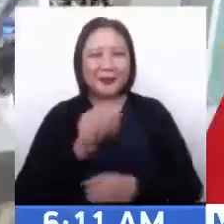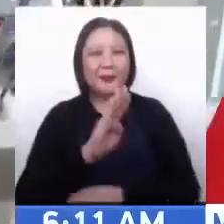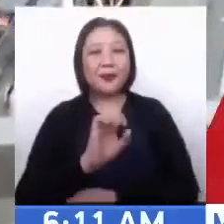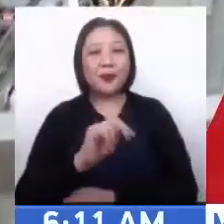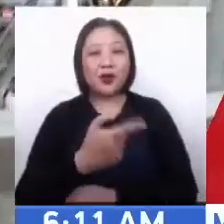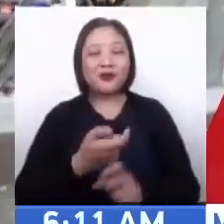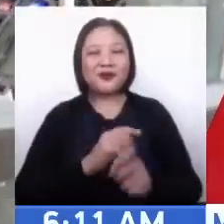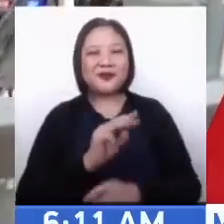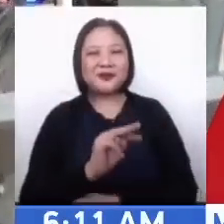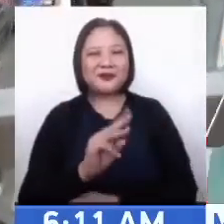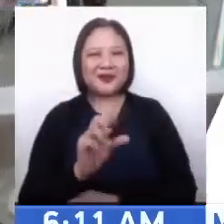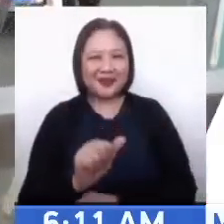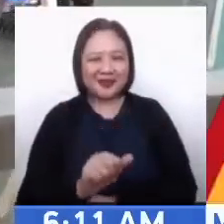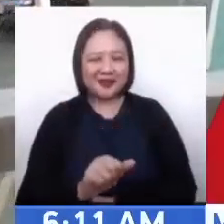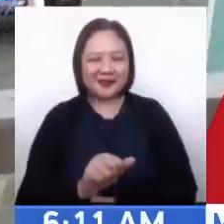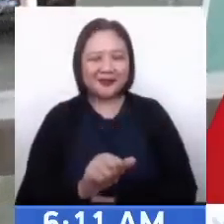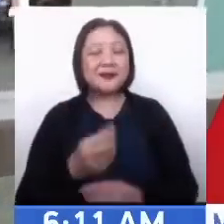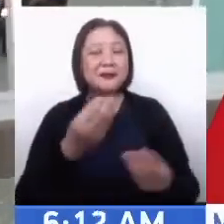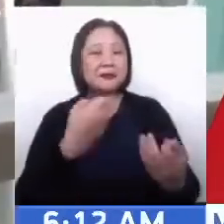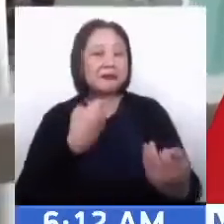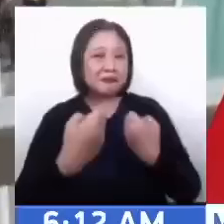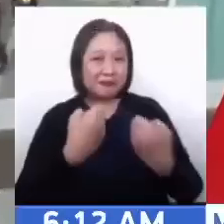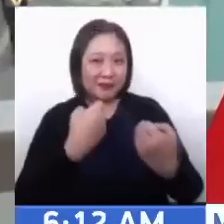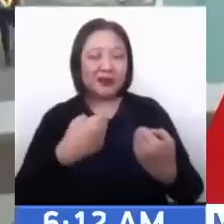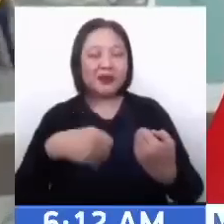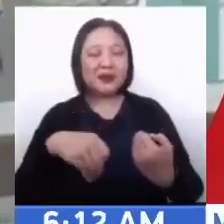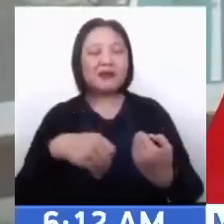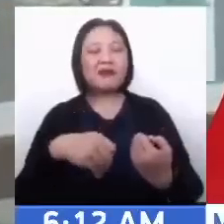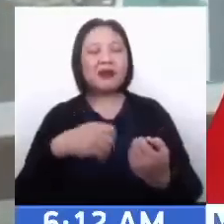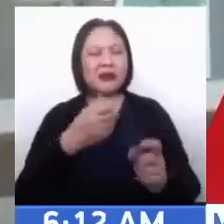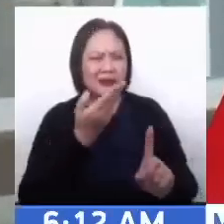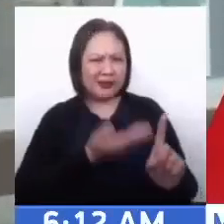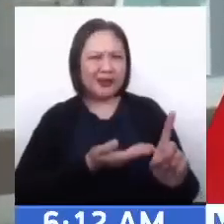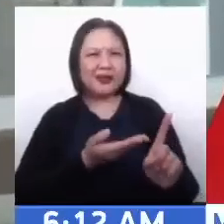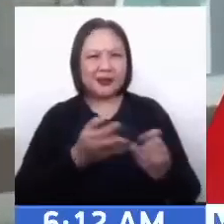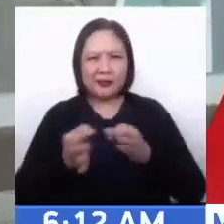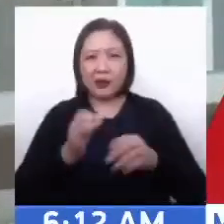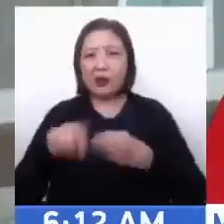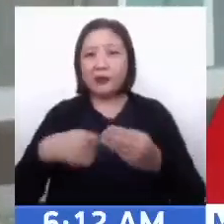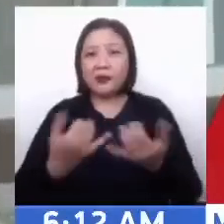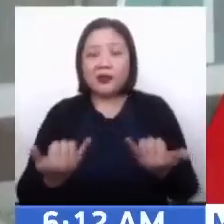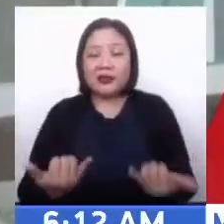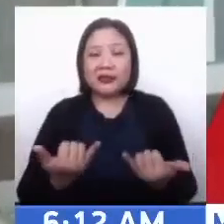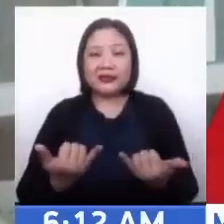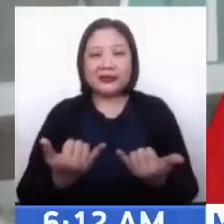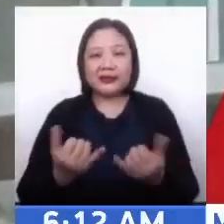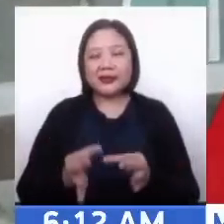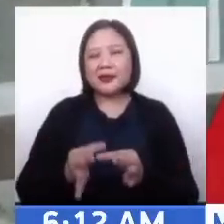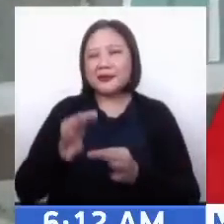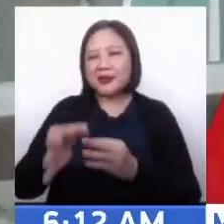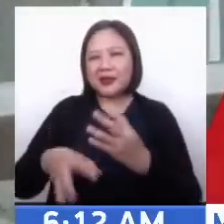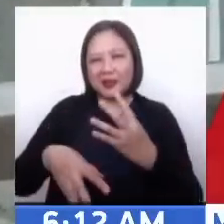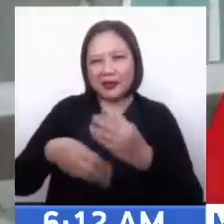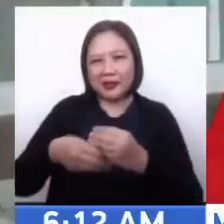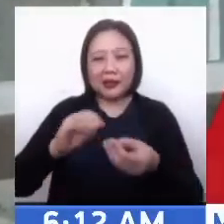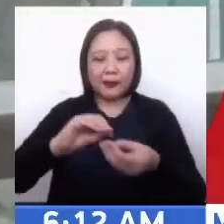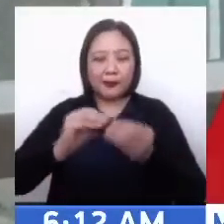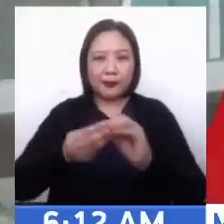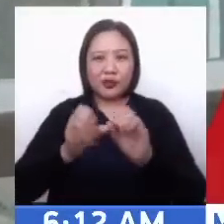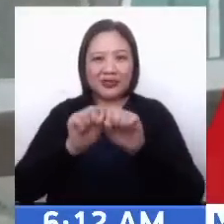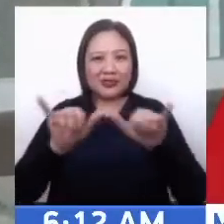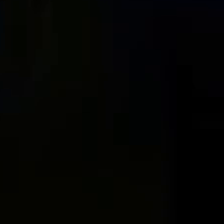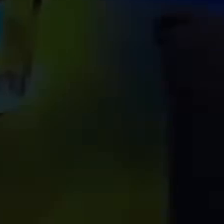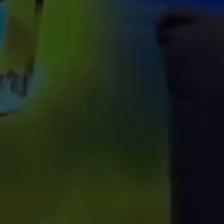natin ang kanyang pahayag ukol pa rin po dito sa expanded number coding scheme na nakatakda ho ipatupad sa darating naman